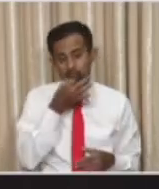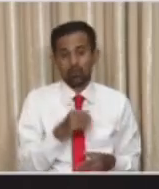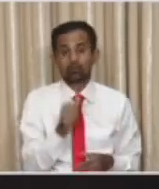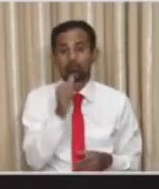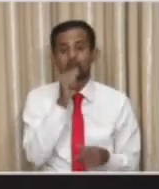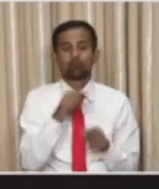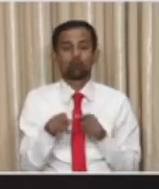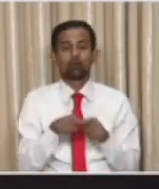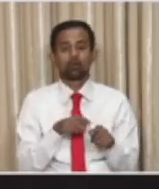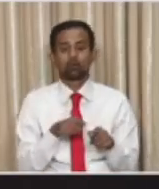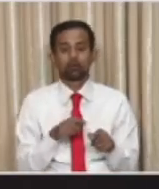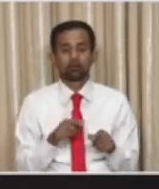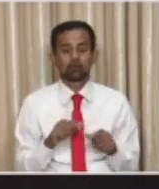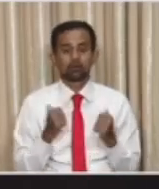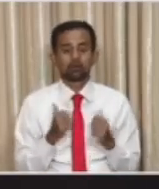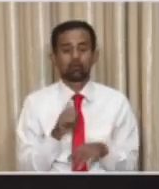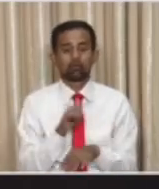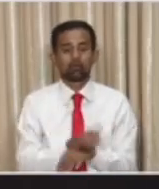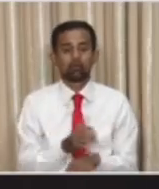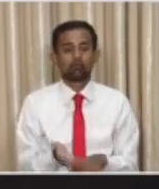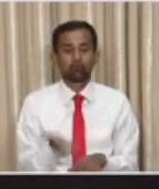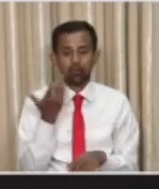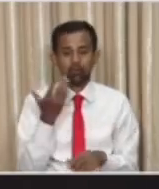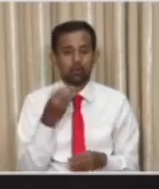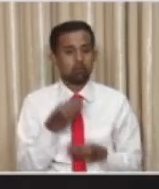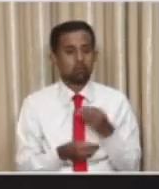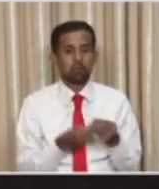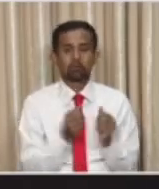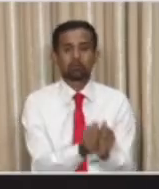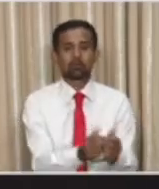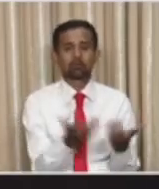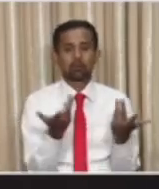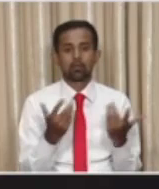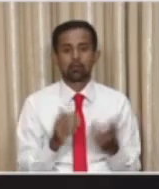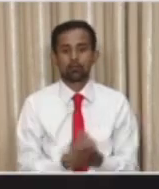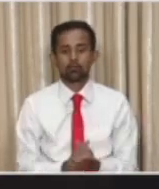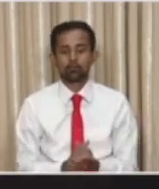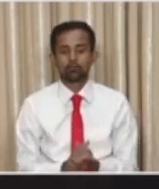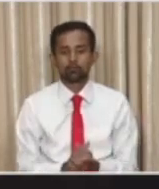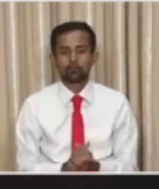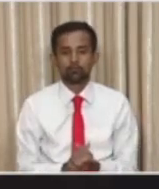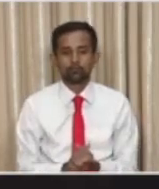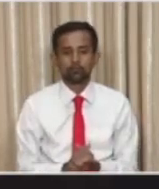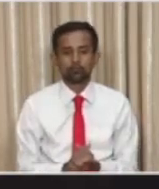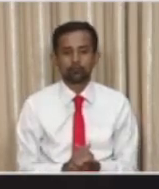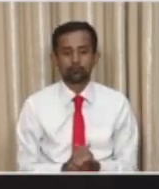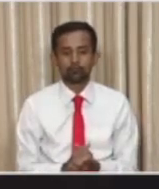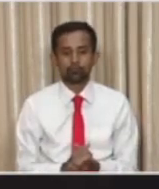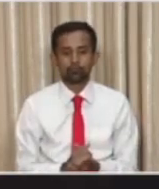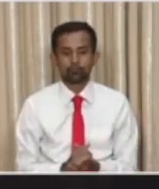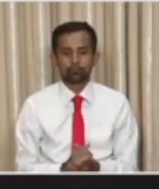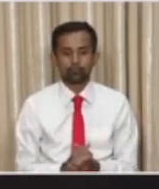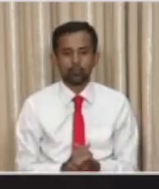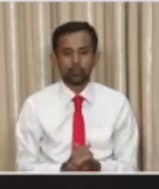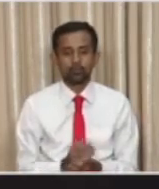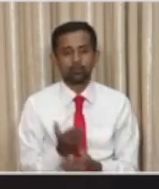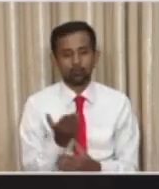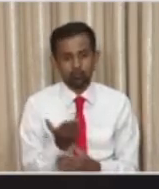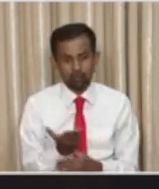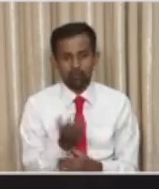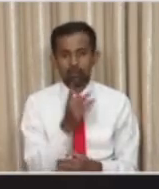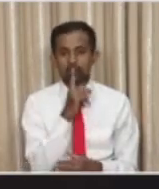අයගේ ජීවිත පත් වෙලා තියෙනවා. එයාට ව්‍යාපාර කරගන්න විදිහක් නැහැ ගරු සභාපතිතුමනි. ඒ නිසා මම විශේෂයෙන්ම ඉල්ලීමක්